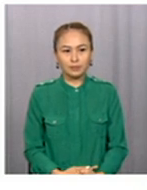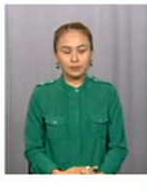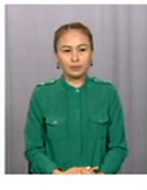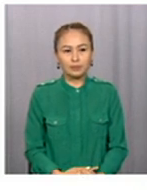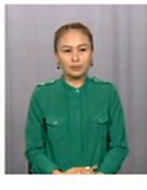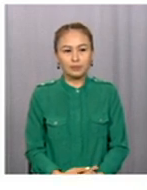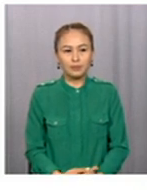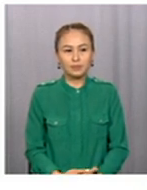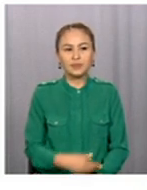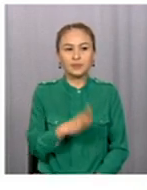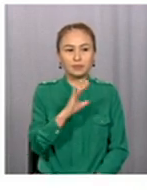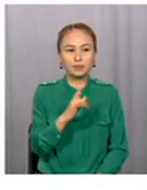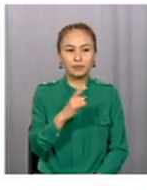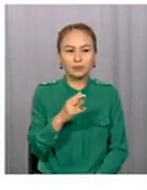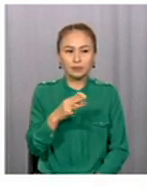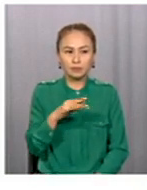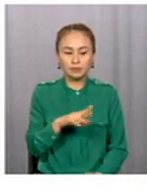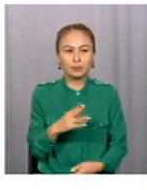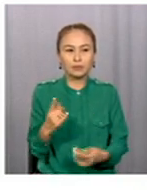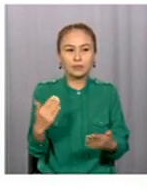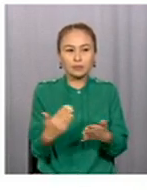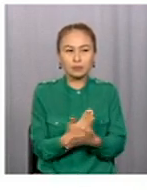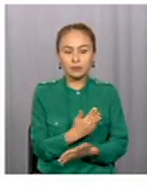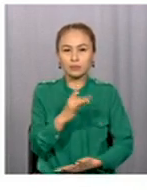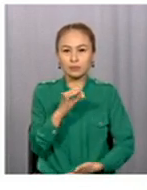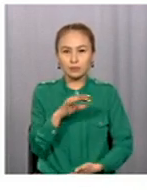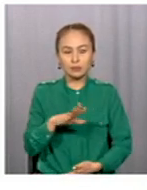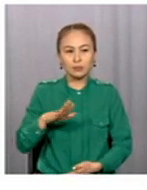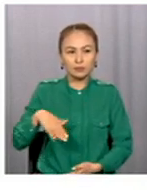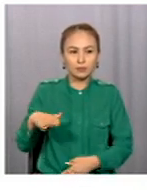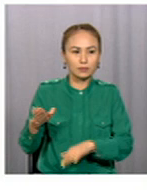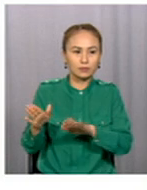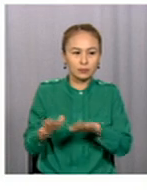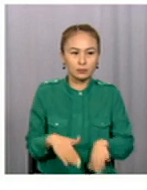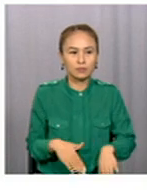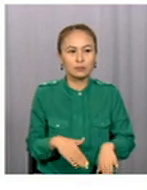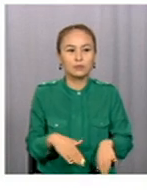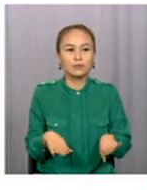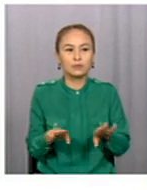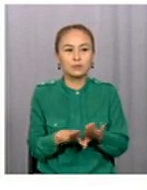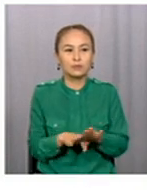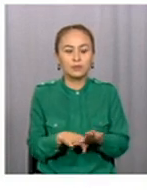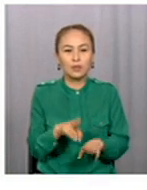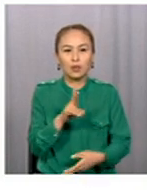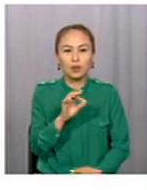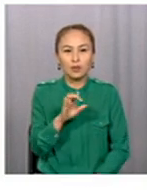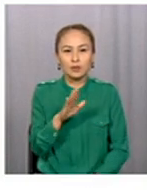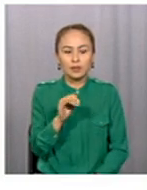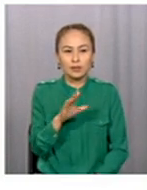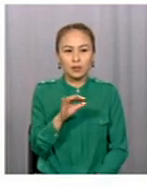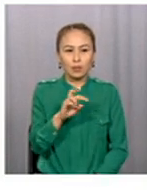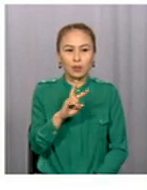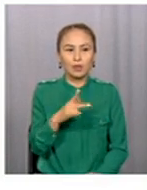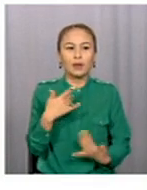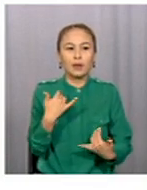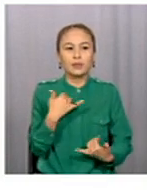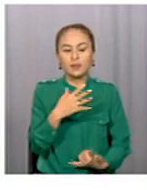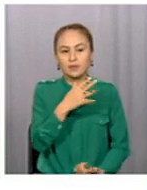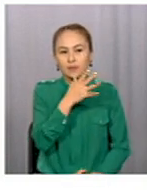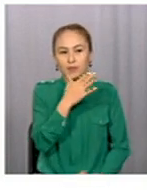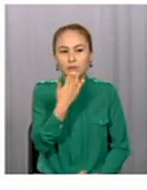Константин Византияны алдымен жаңа Рим, ал кейін Константинополь деп атады. Қазіргі кезде